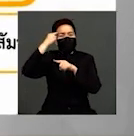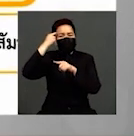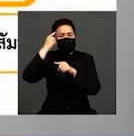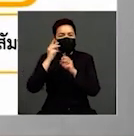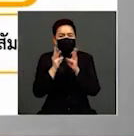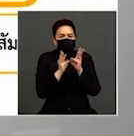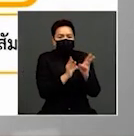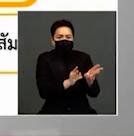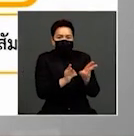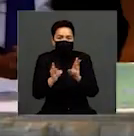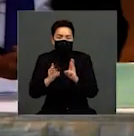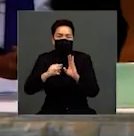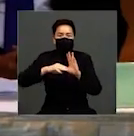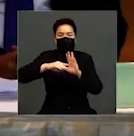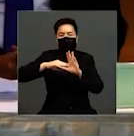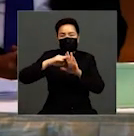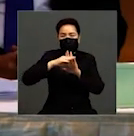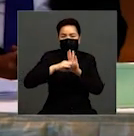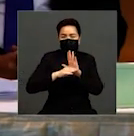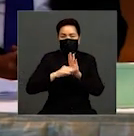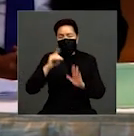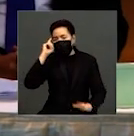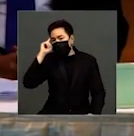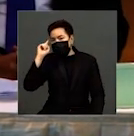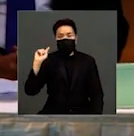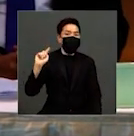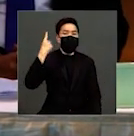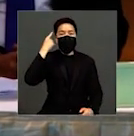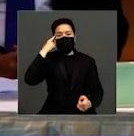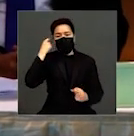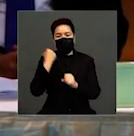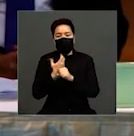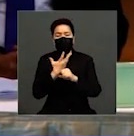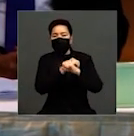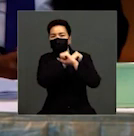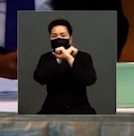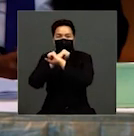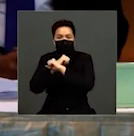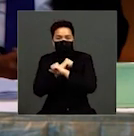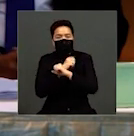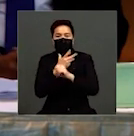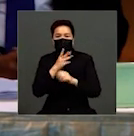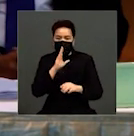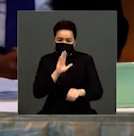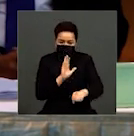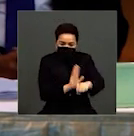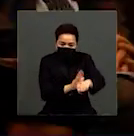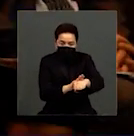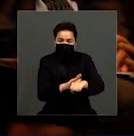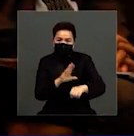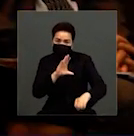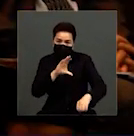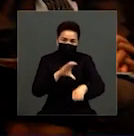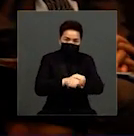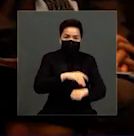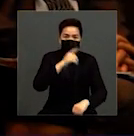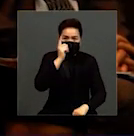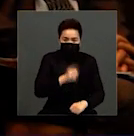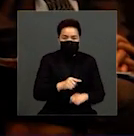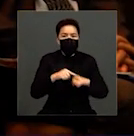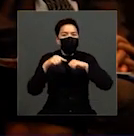ดังนั้นในเรื่องนี้เราจะมีการดำเนินการจัดตั้งศูนย์ป้องปรามการทุจริตนะครับหรือภาษาอังกฤษเขาเรียกว่า